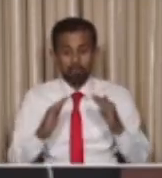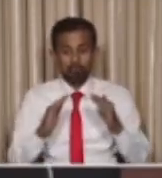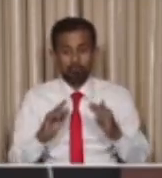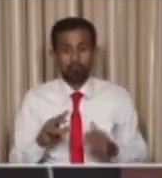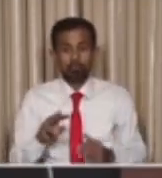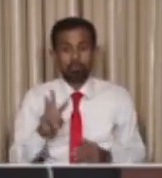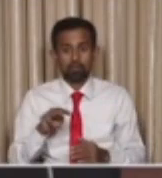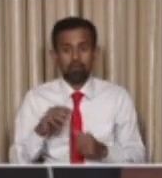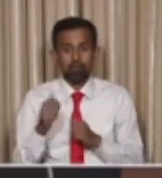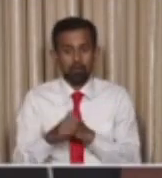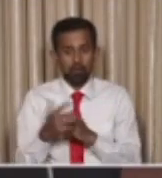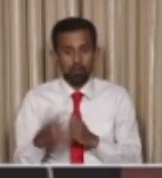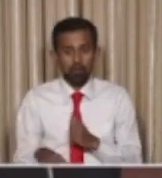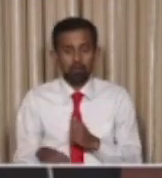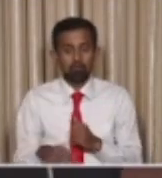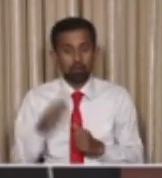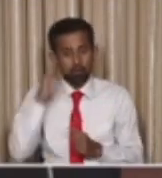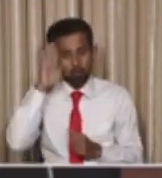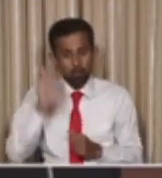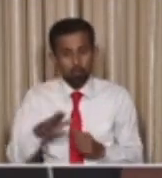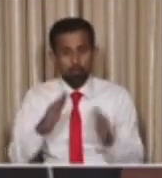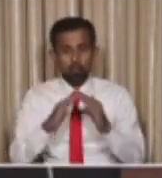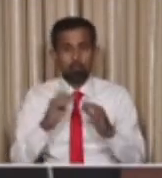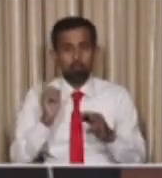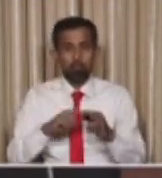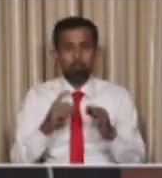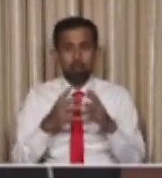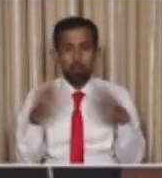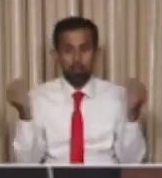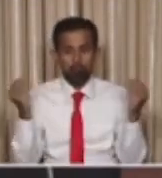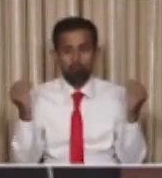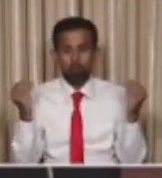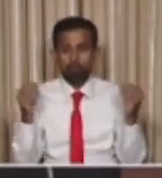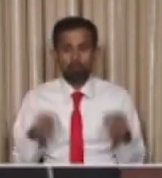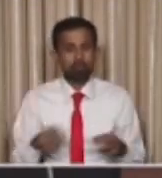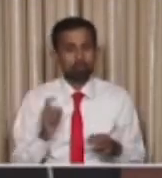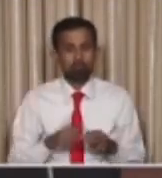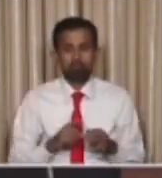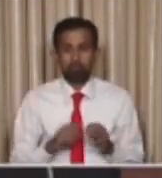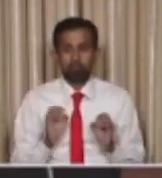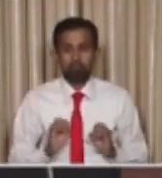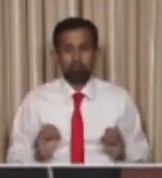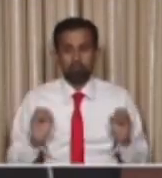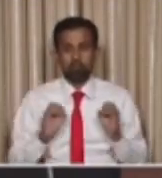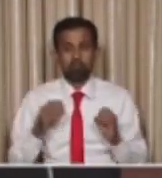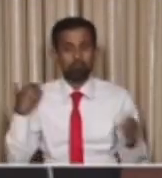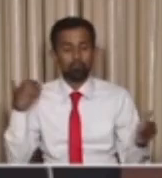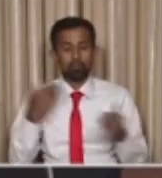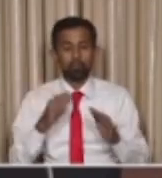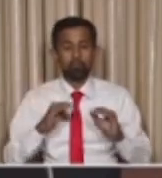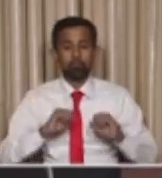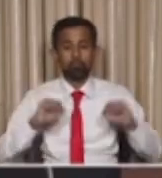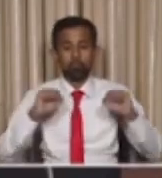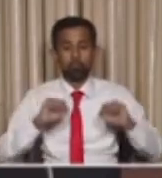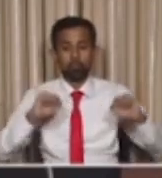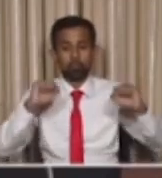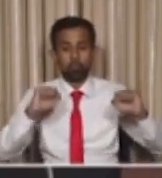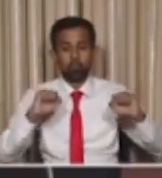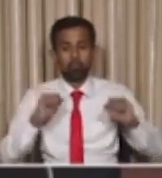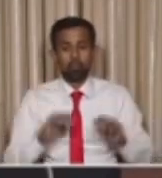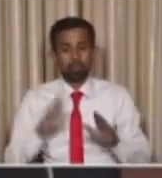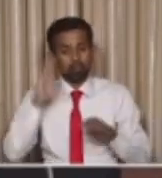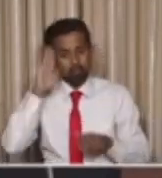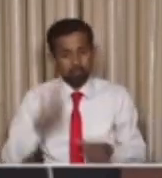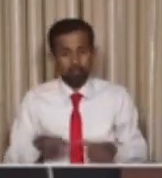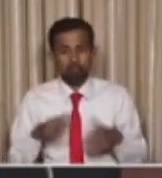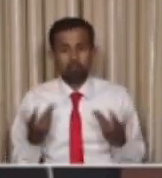ඇදුවා. අපි ඩේවාසික ප්‍රශ්නේ ඉවර කෙරුවා. අද ඩේවාසික ප්‍රශ්නයක් නැහැ. කාලයක් තිබ්බා පෙළපාල ගියා අපිට ඉන්න තැනක් නැහැ